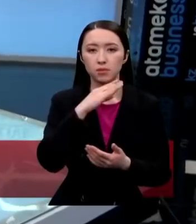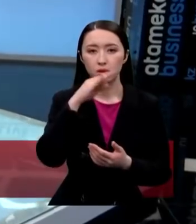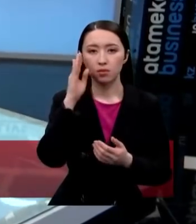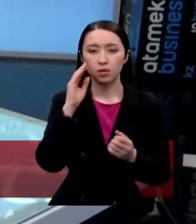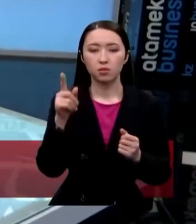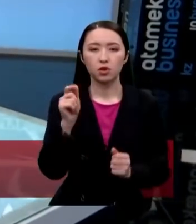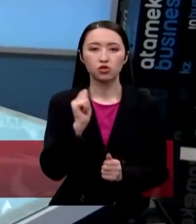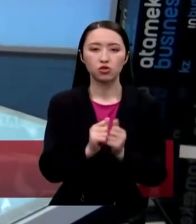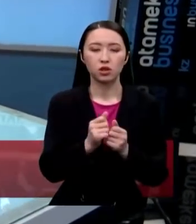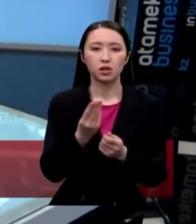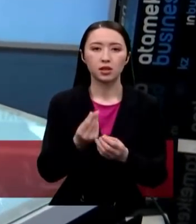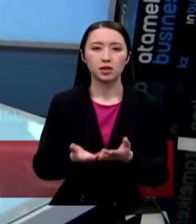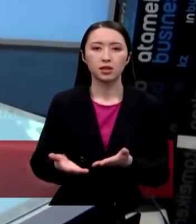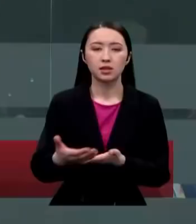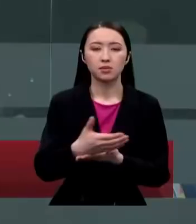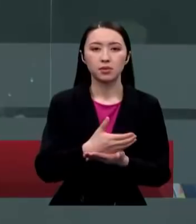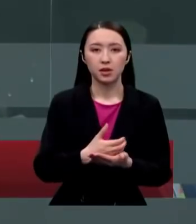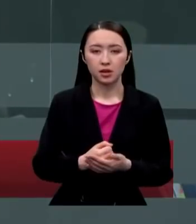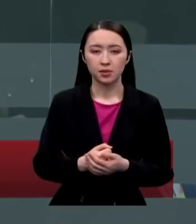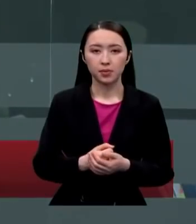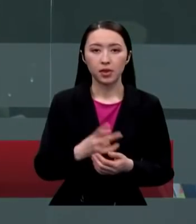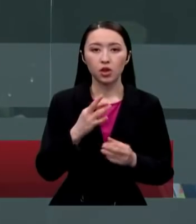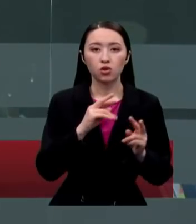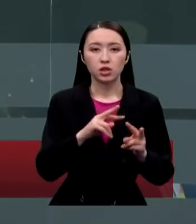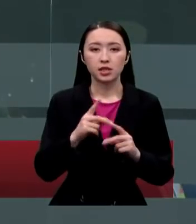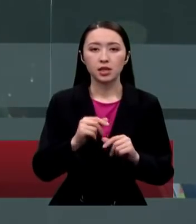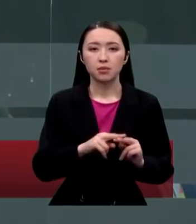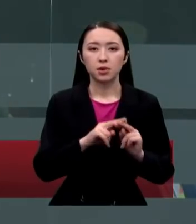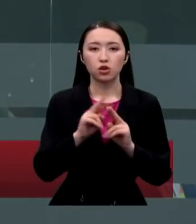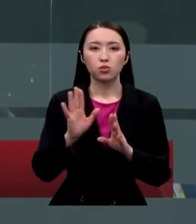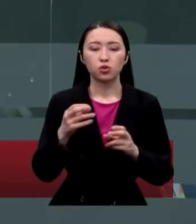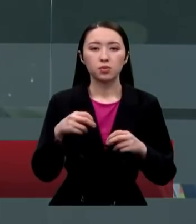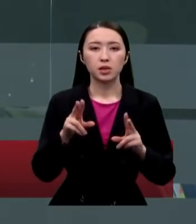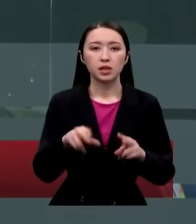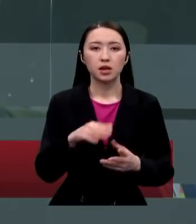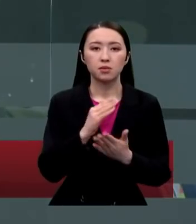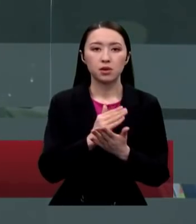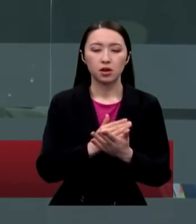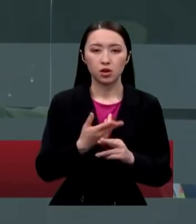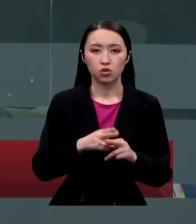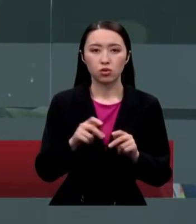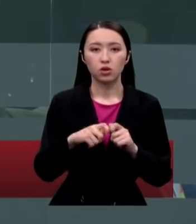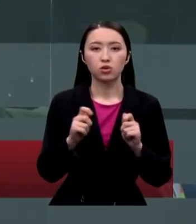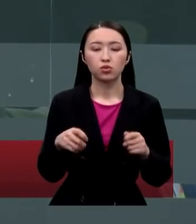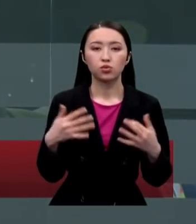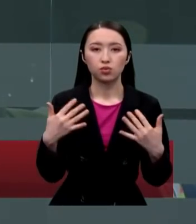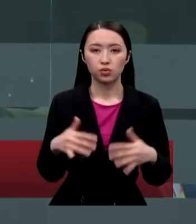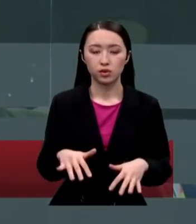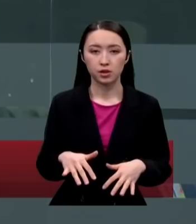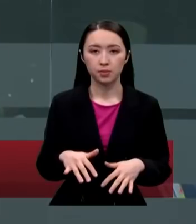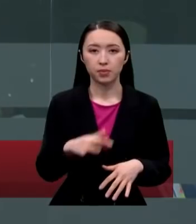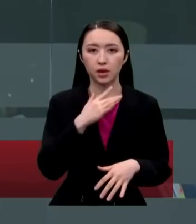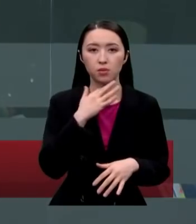очень часто тоже собирают средства. Но вот следить за переводами будет специальная программа, которая уже действует, да, сегодня в банках.